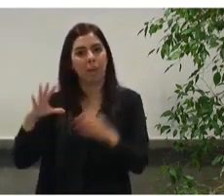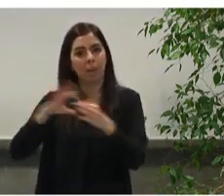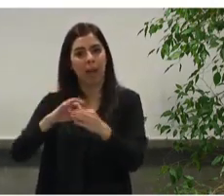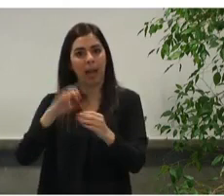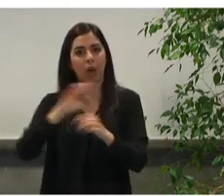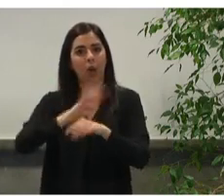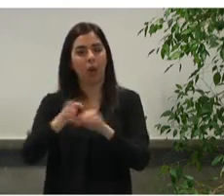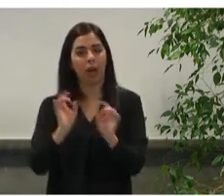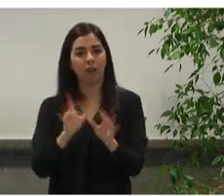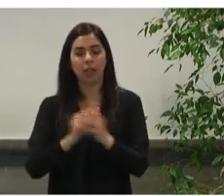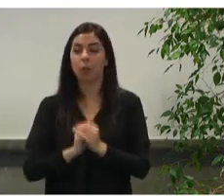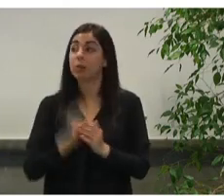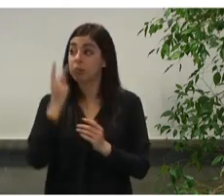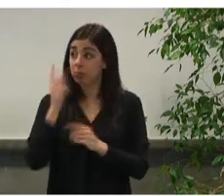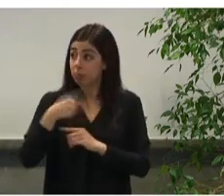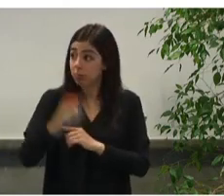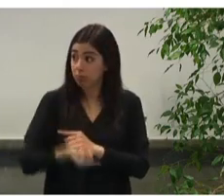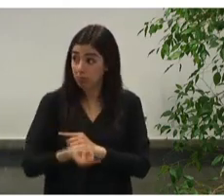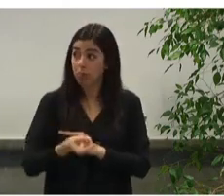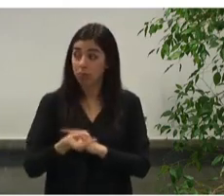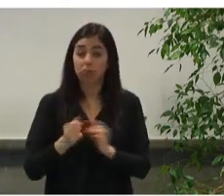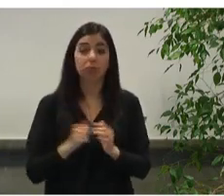argomento. Se vai alla prossima,